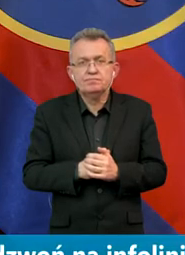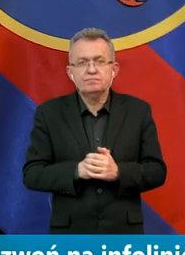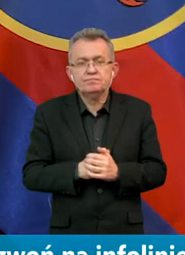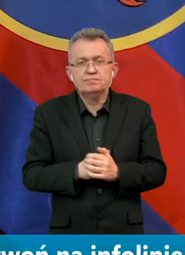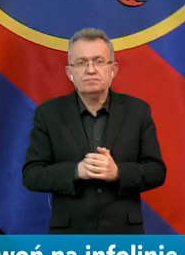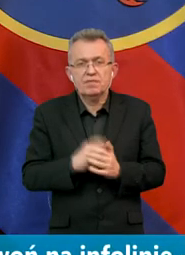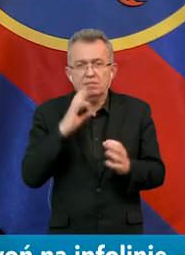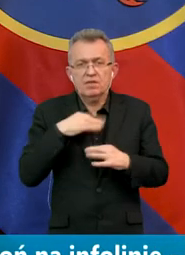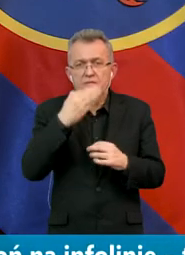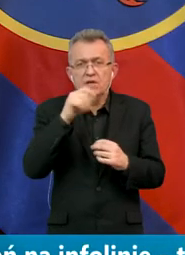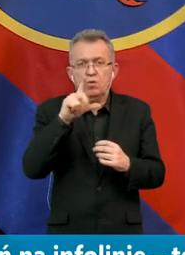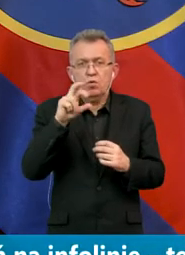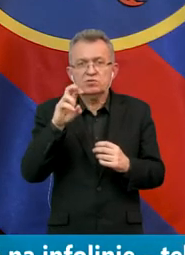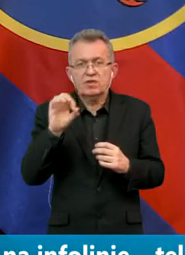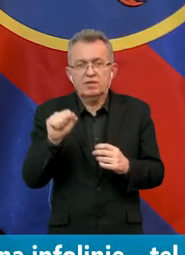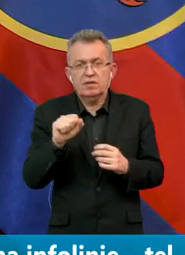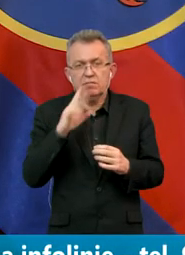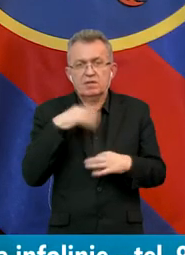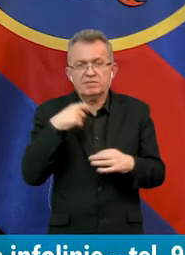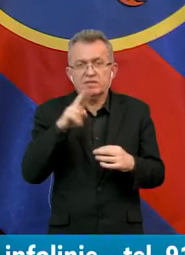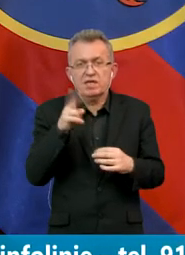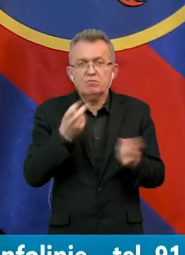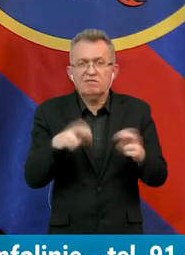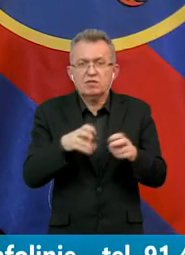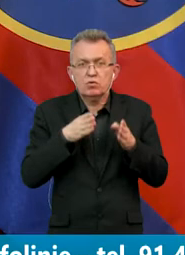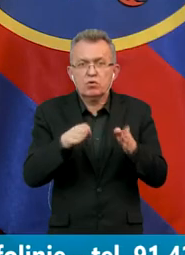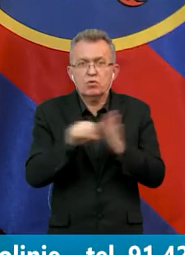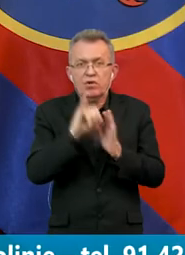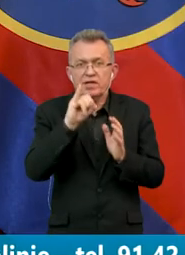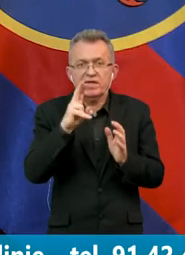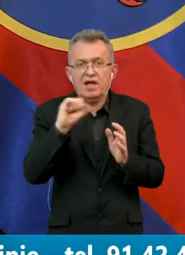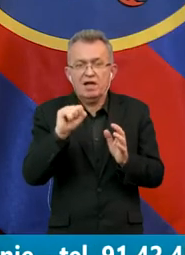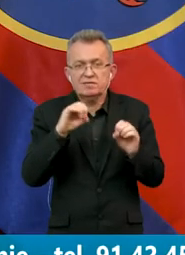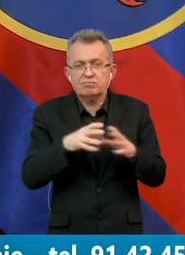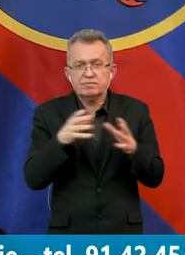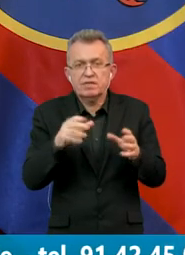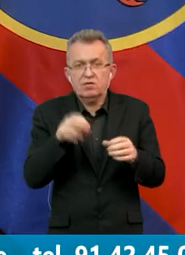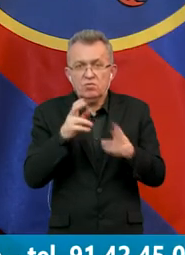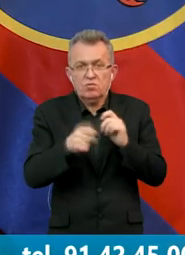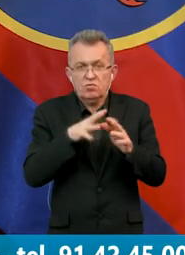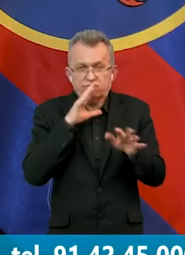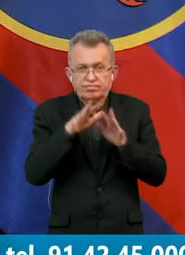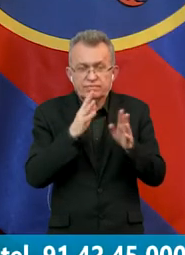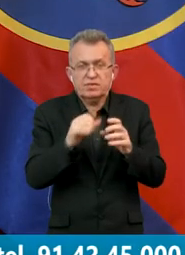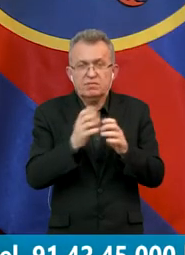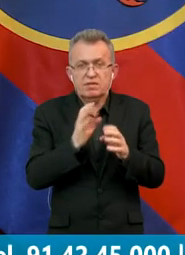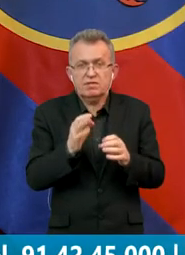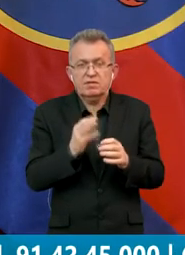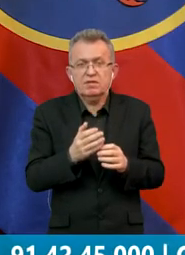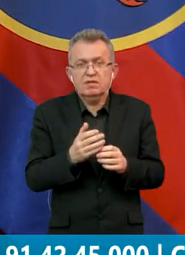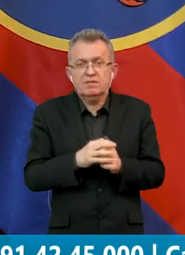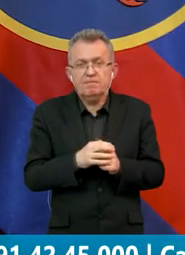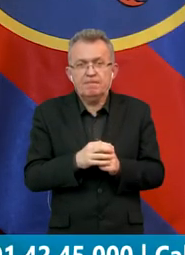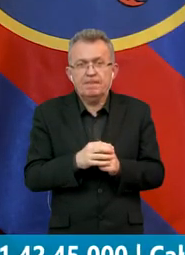Pani Małgorzata. Panie prezydencie, kiedy powstanie droga do IKEA? Już dziś są olbrzymie korki, a co dopiero będzie, jak zostanie otwarta? Pani